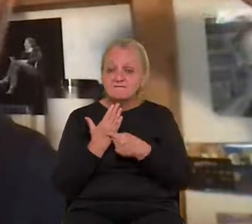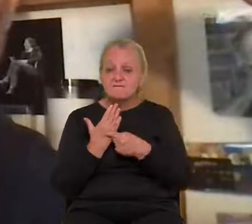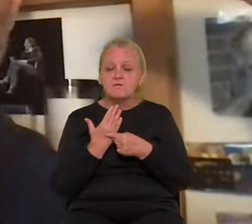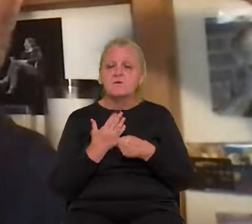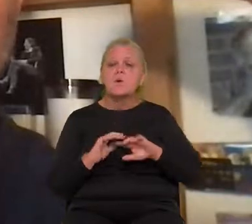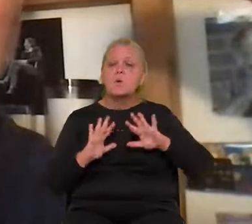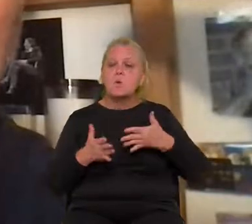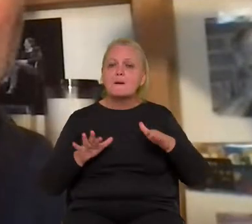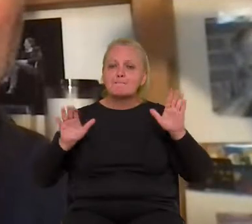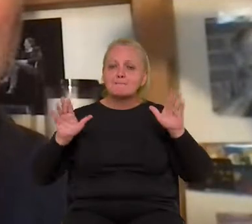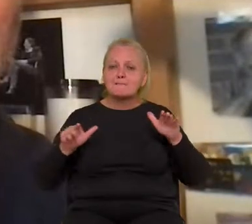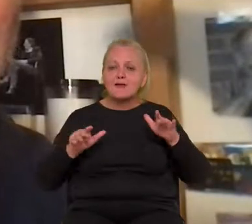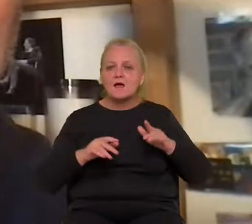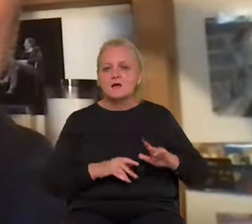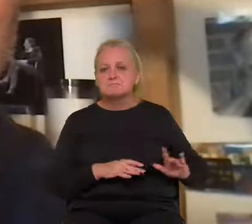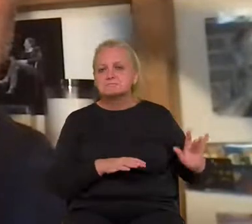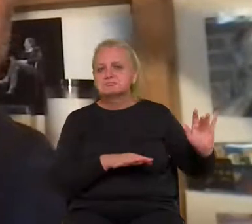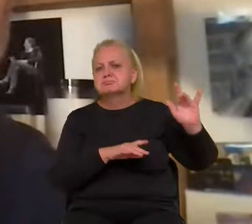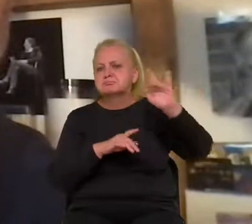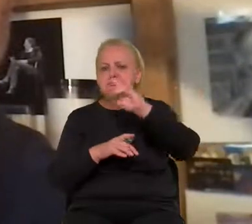ptakach wędrownych.